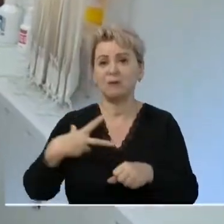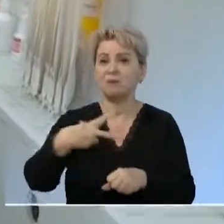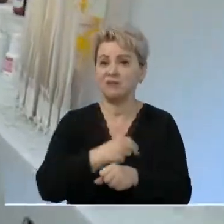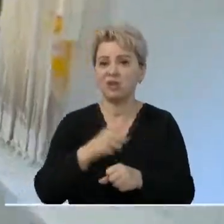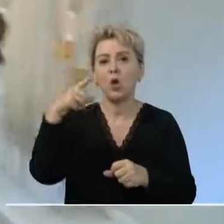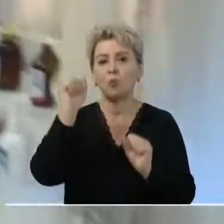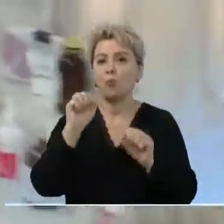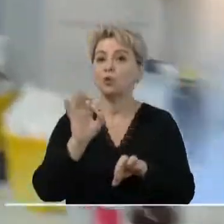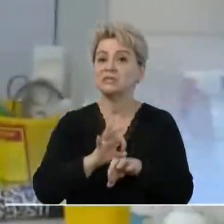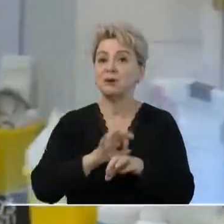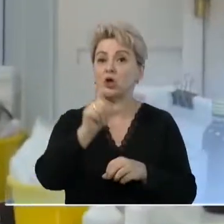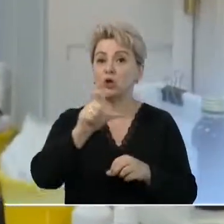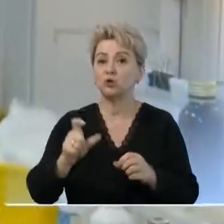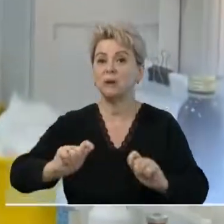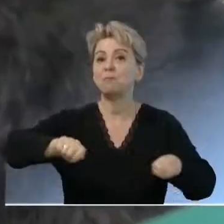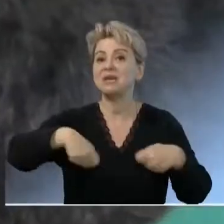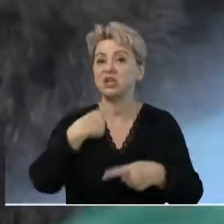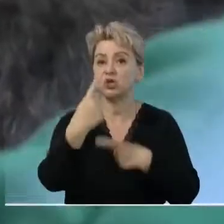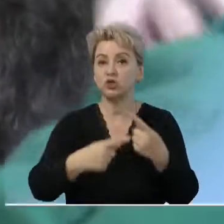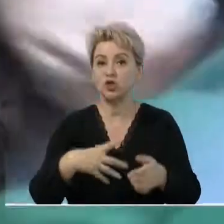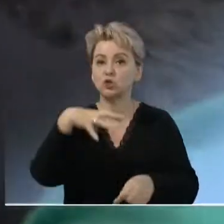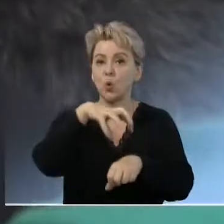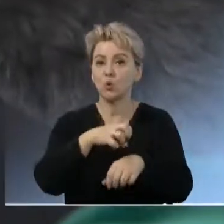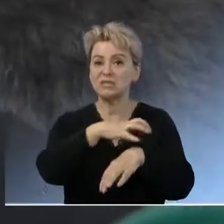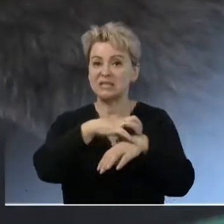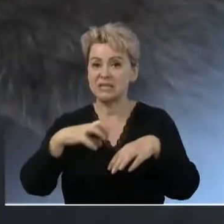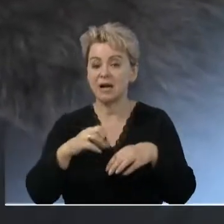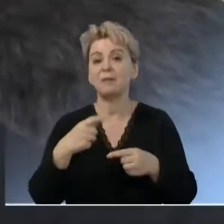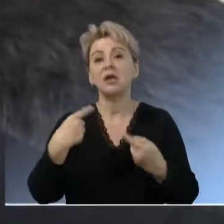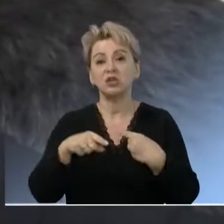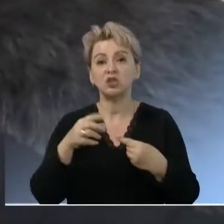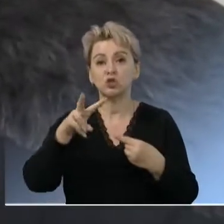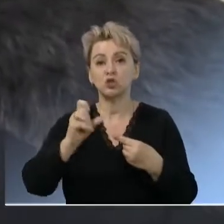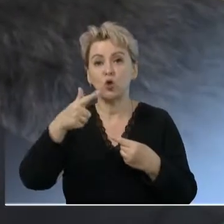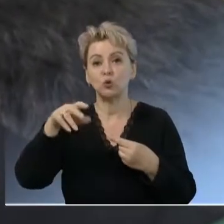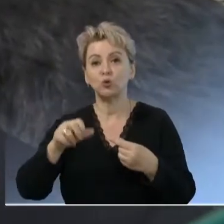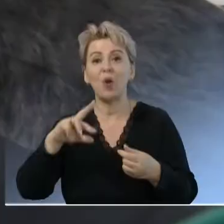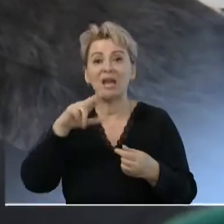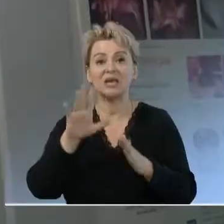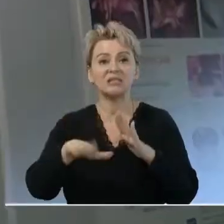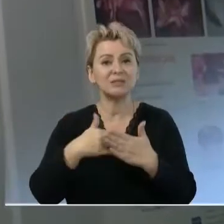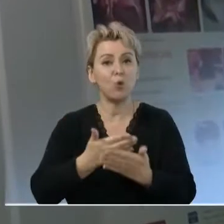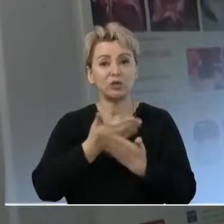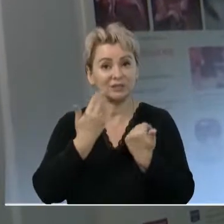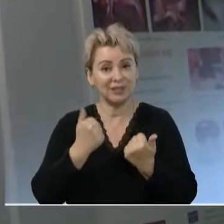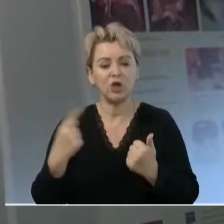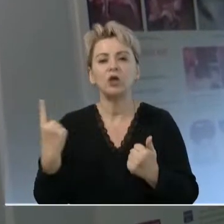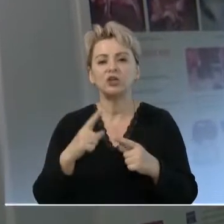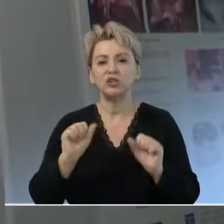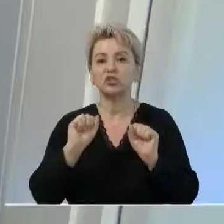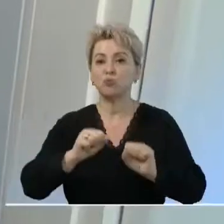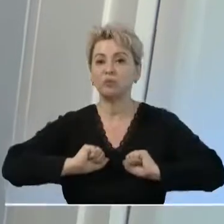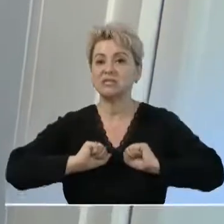могут заболеть и люди. Вирус передается через укусы, царапины и даже слюну. Лекарства до сих пор нет. И единственный